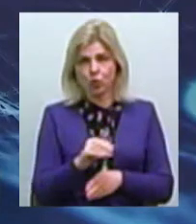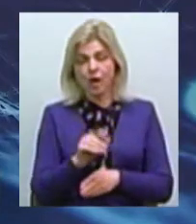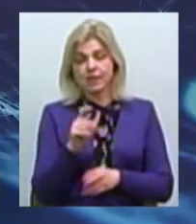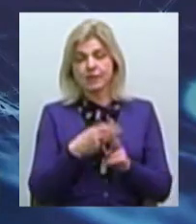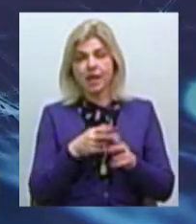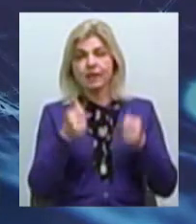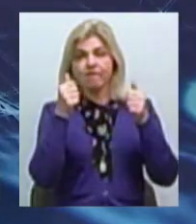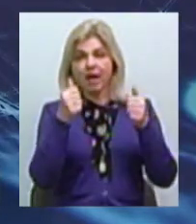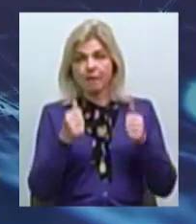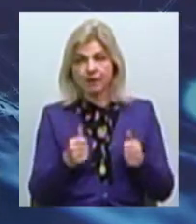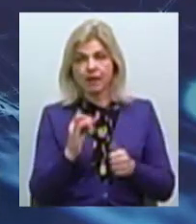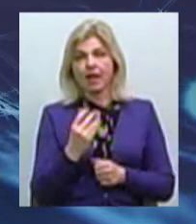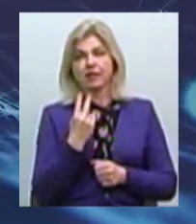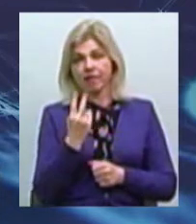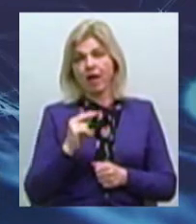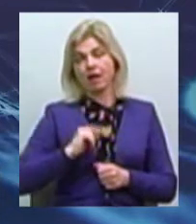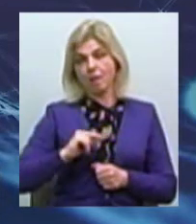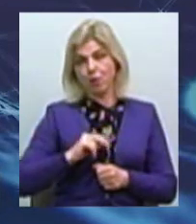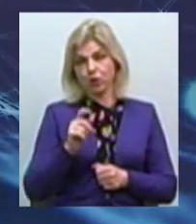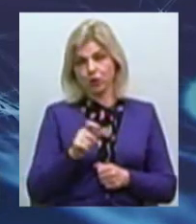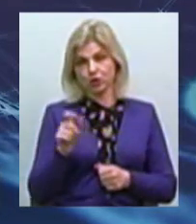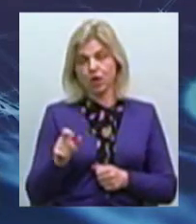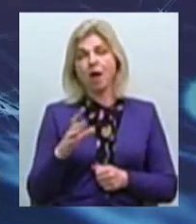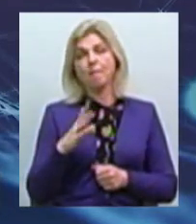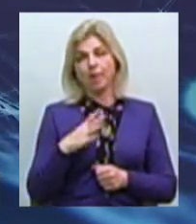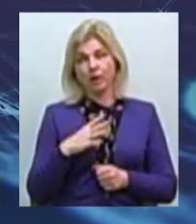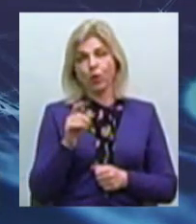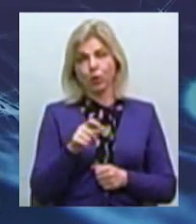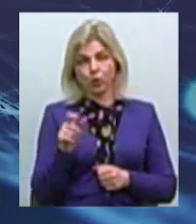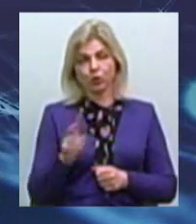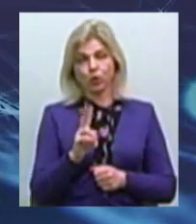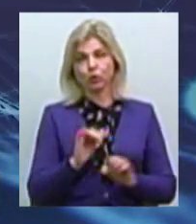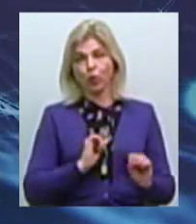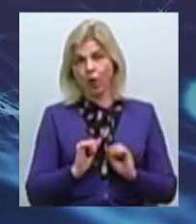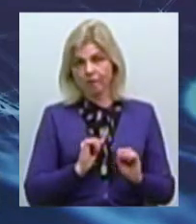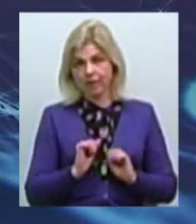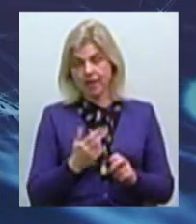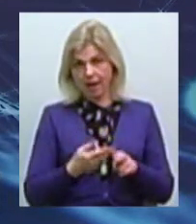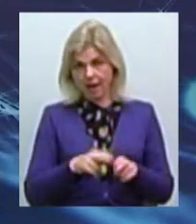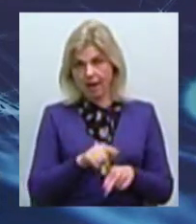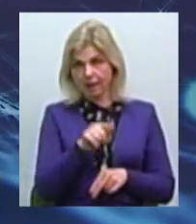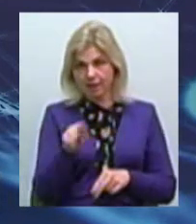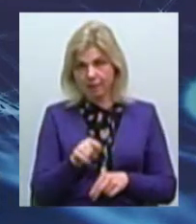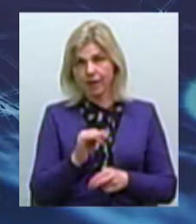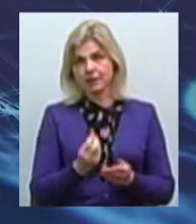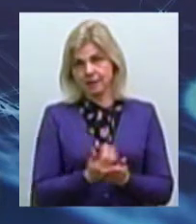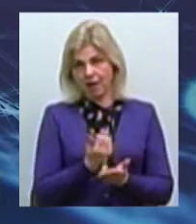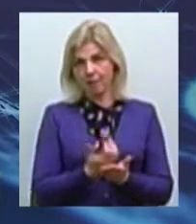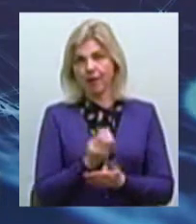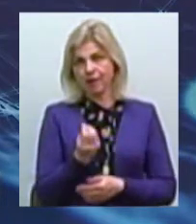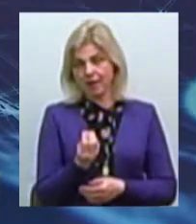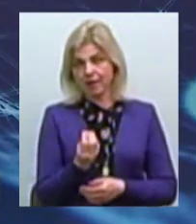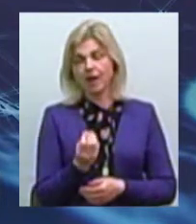вывеской и двумя работающими как правило стояли люди которые всем этим руководили и зарабатывали деньги